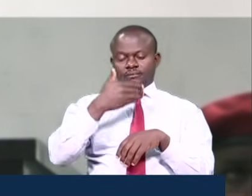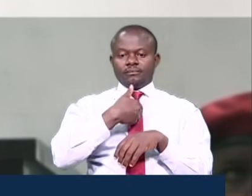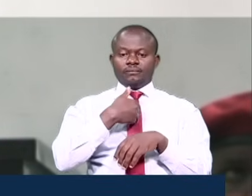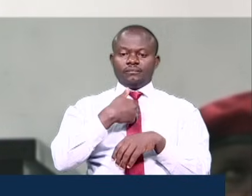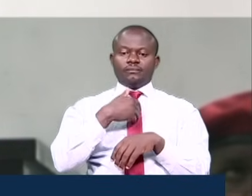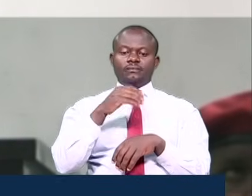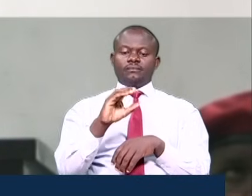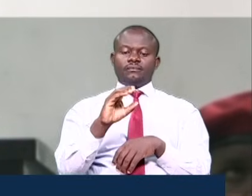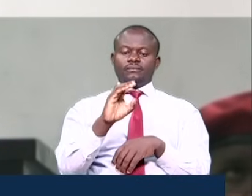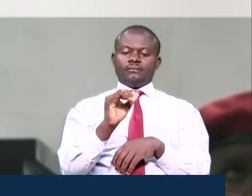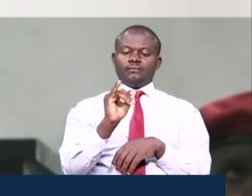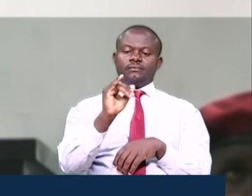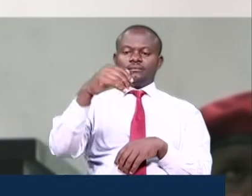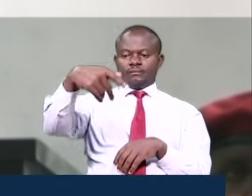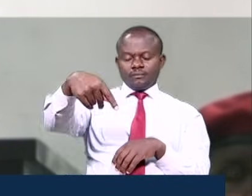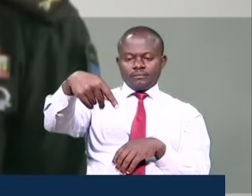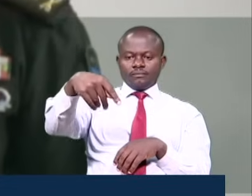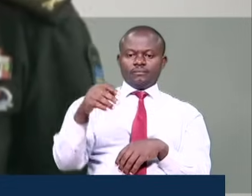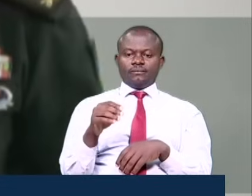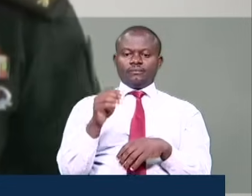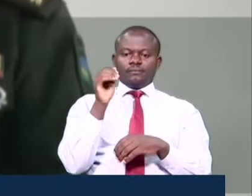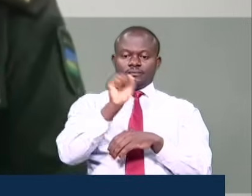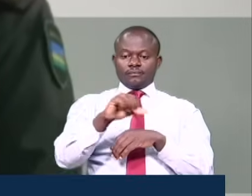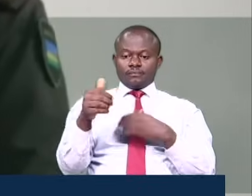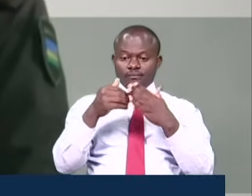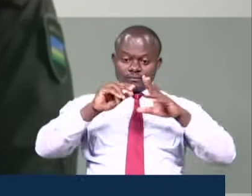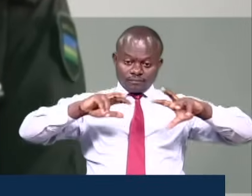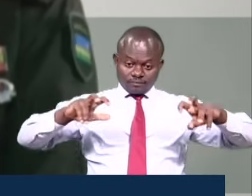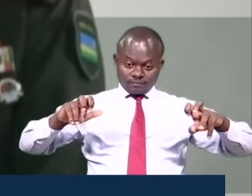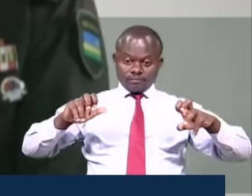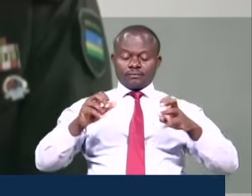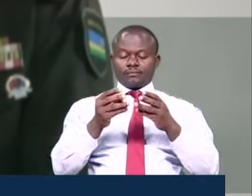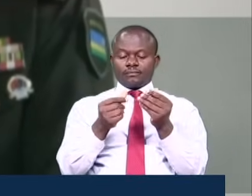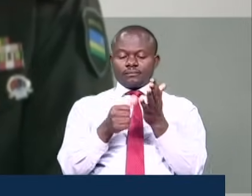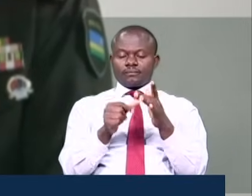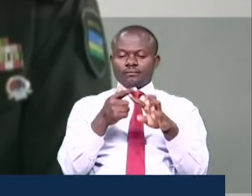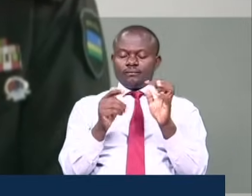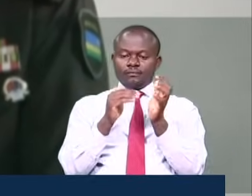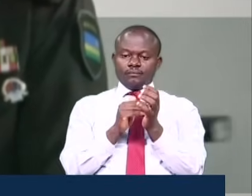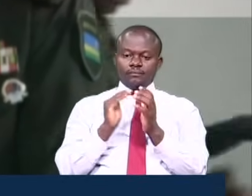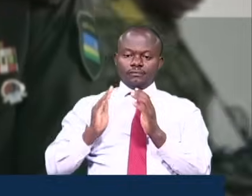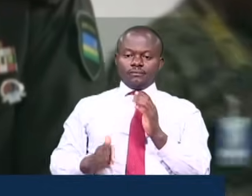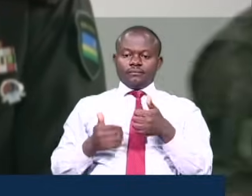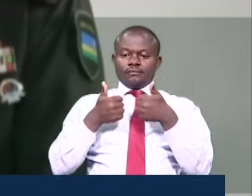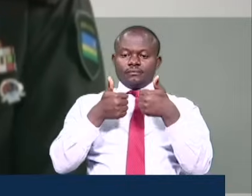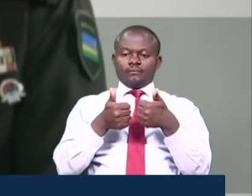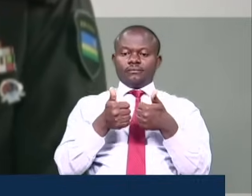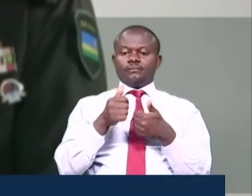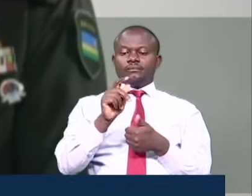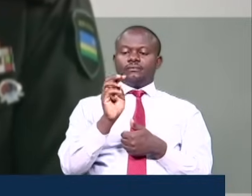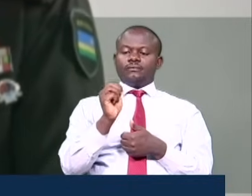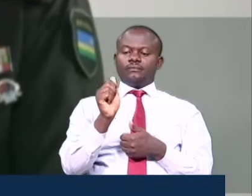irya chief inspector of police abarushije abandi mu bushakashatsi bwakemura ibibazo kandi bakitwara neza ni Major